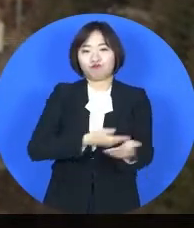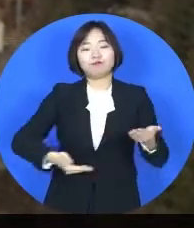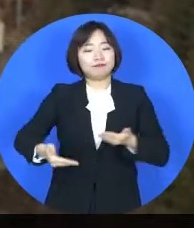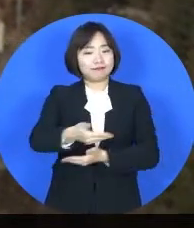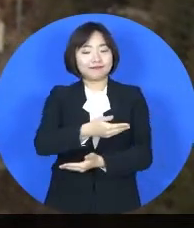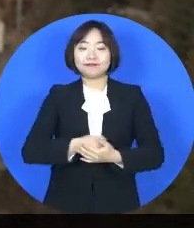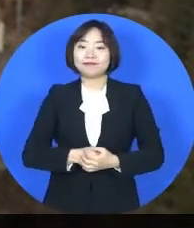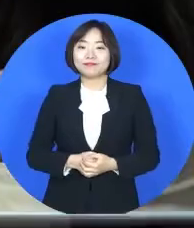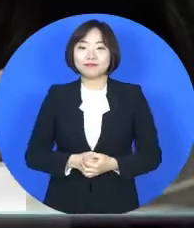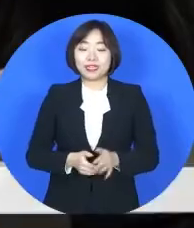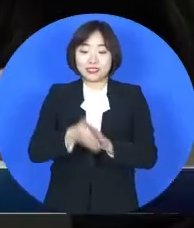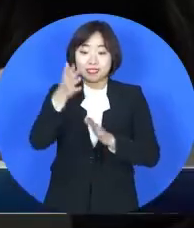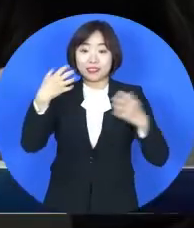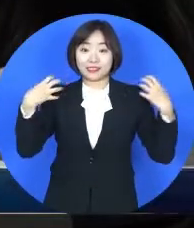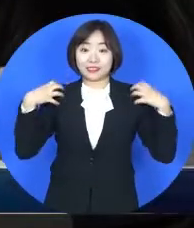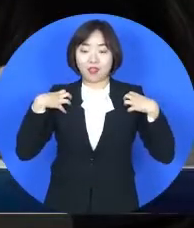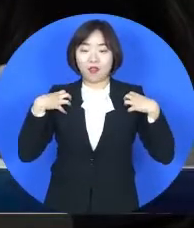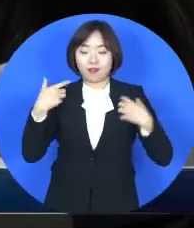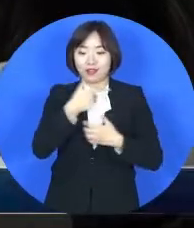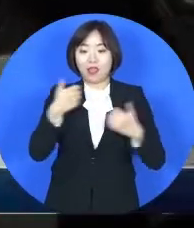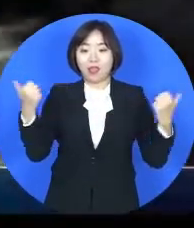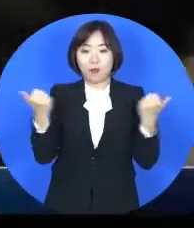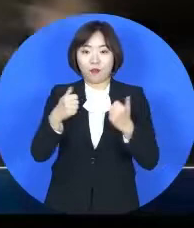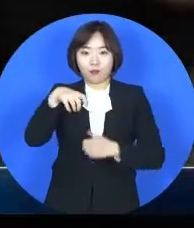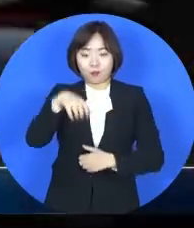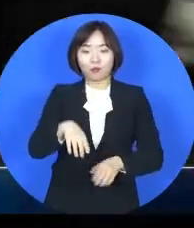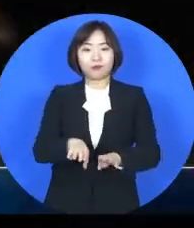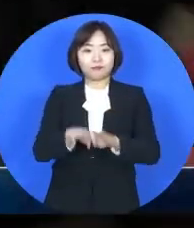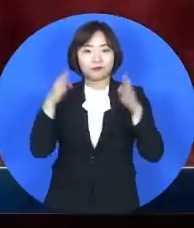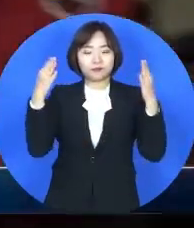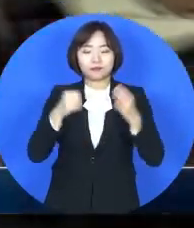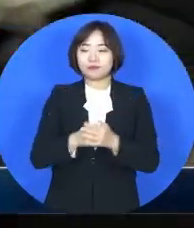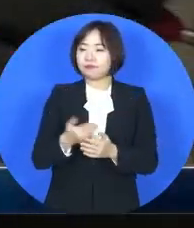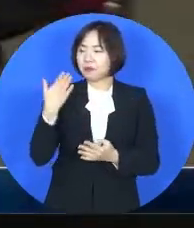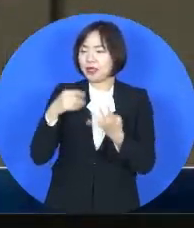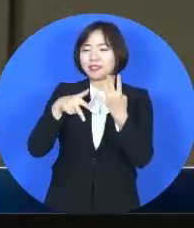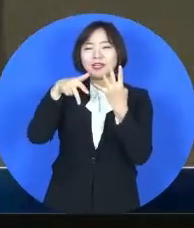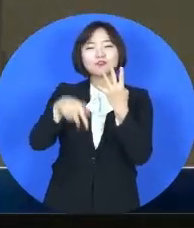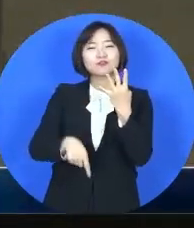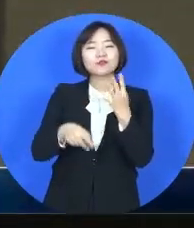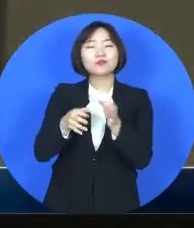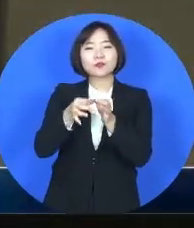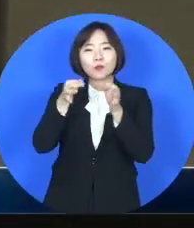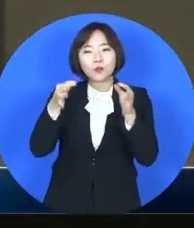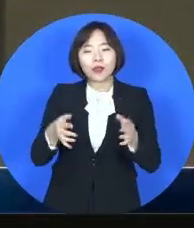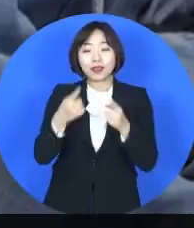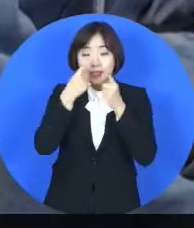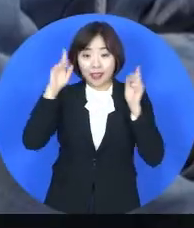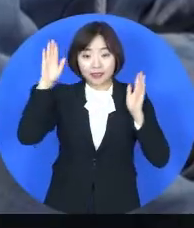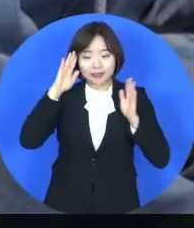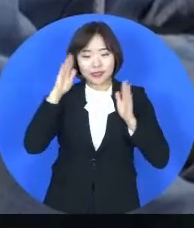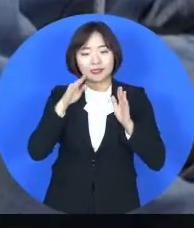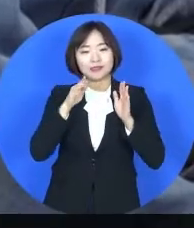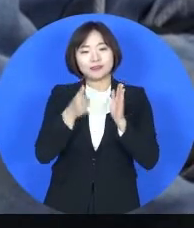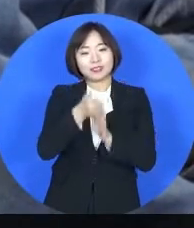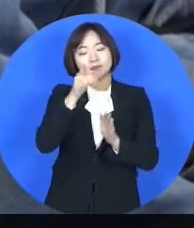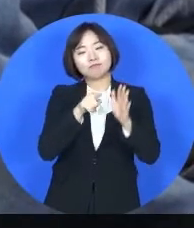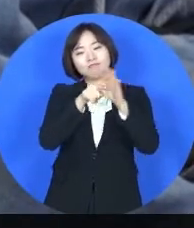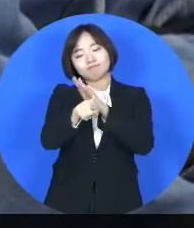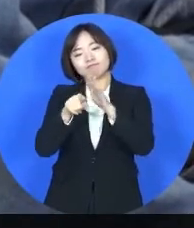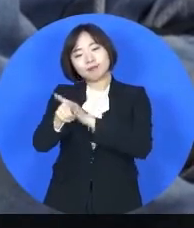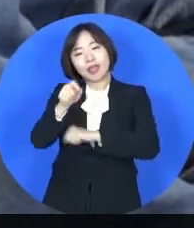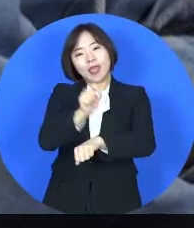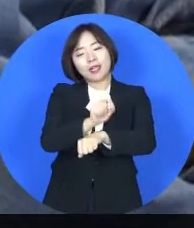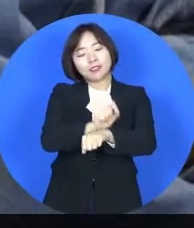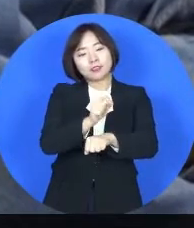가졌습니다. 시청 대회의실에서 열린 이번 간담회는 지난 4주간 대학생들이 시정 현장에서 행정